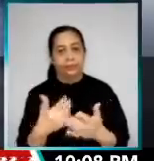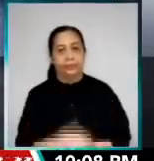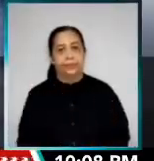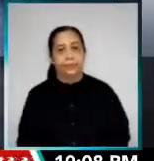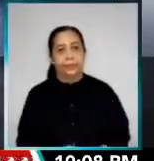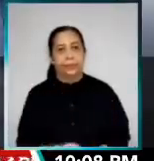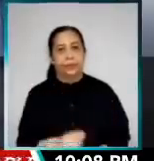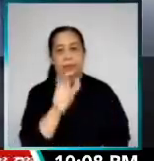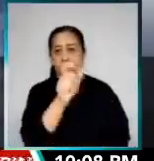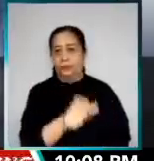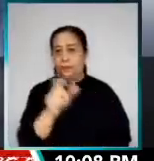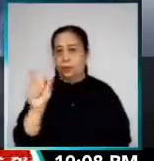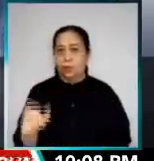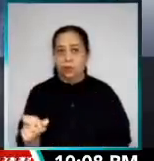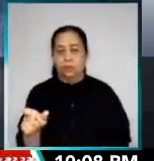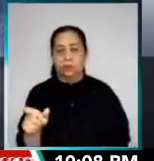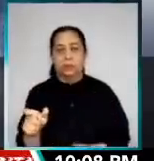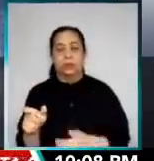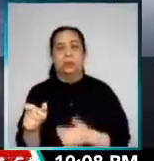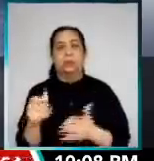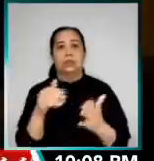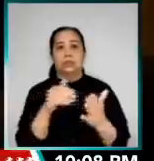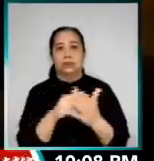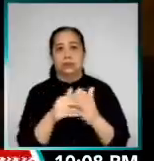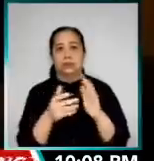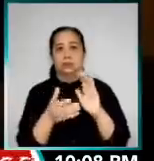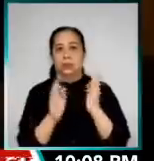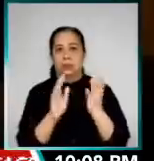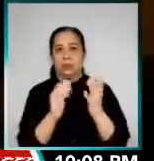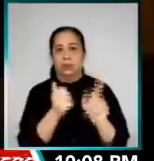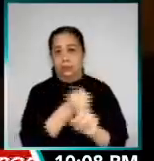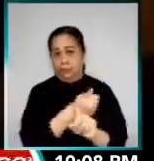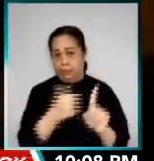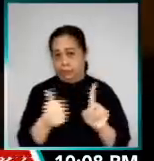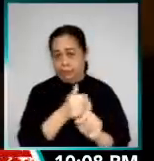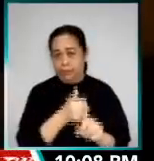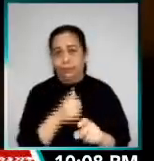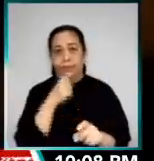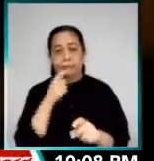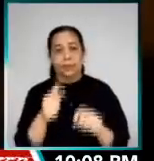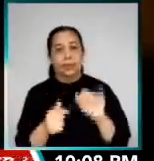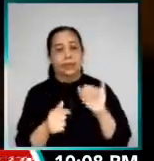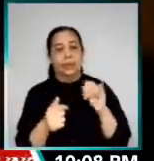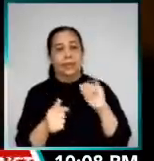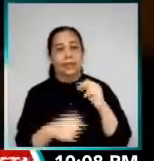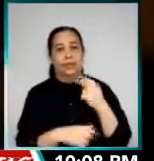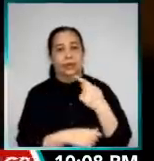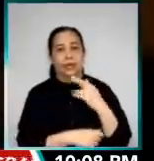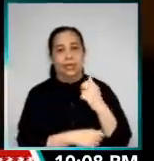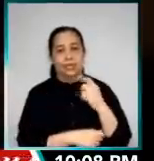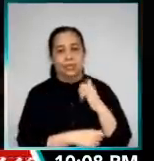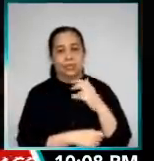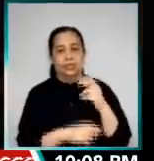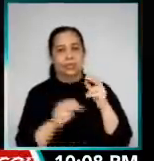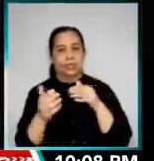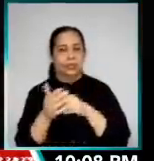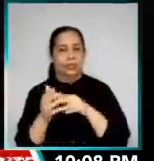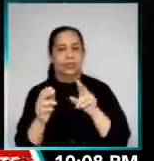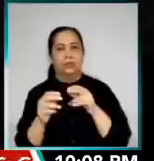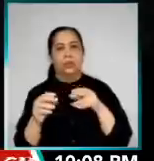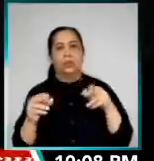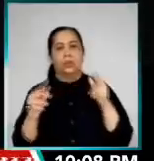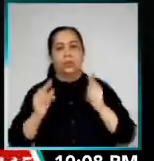individuals against being abused. Diba? Sabi ng Interagency Council Against Human Trafficking o IACAT, wala